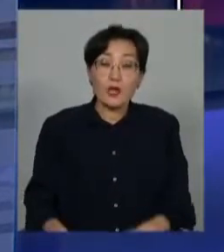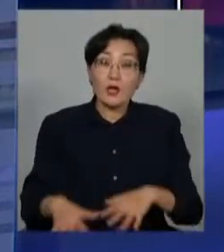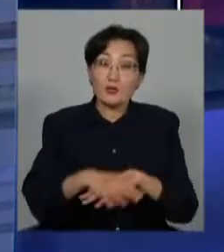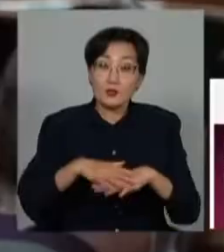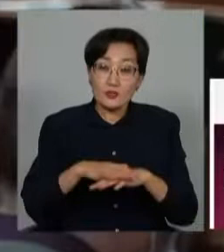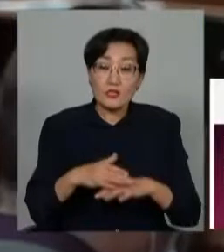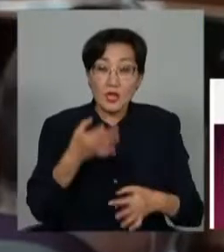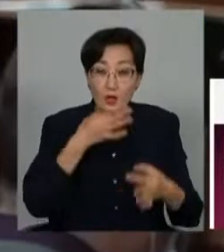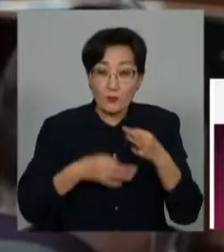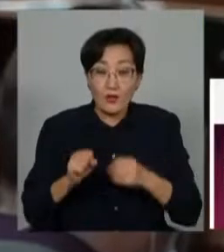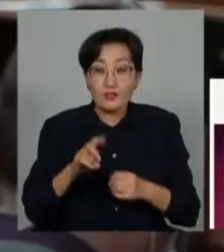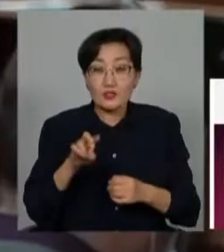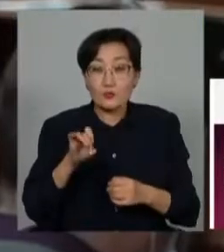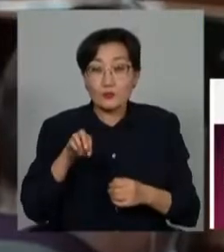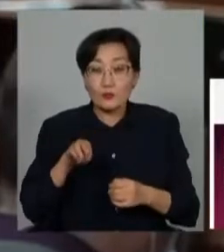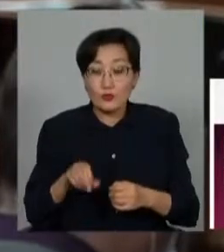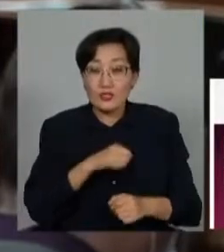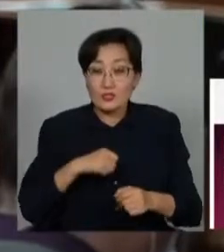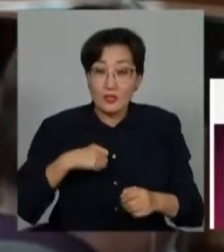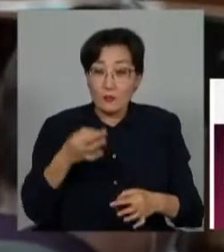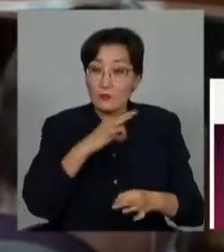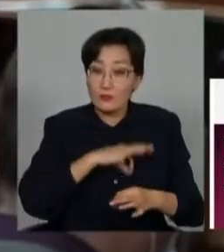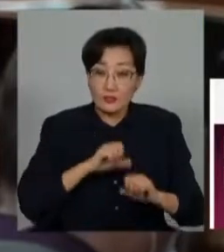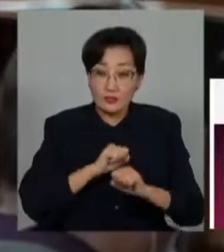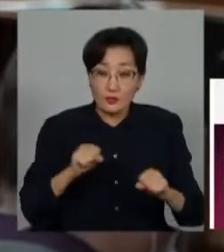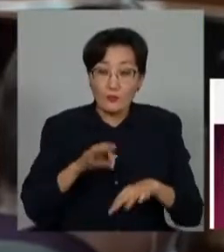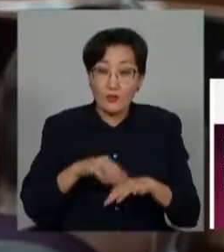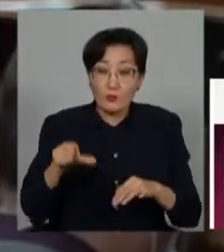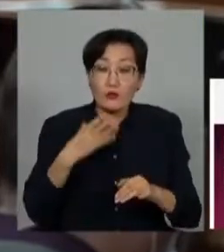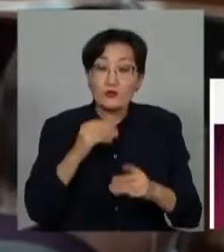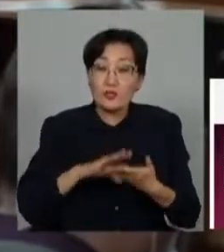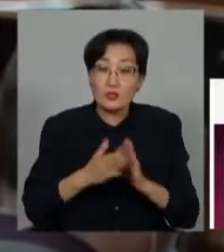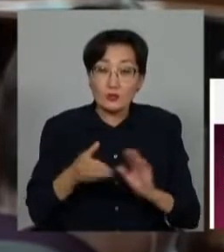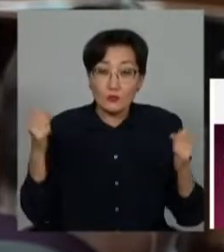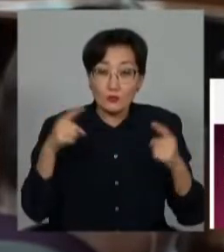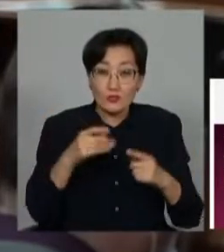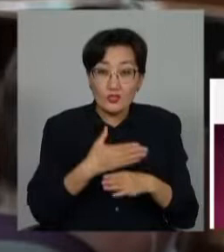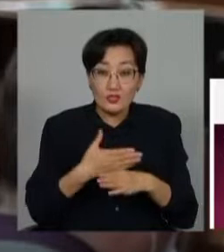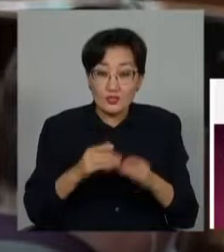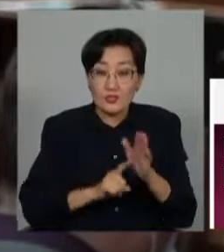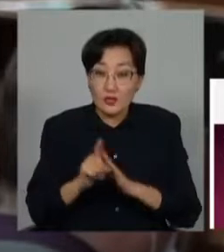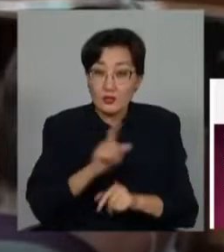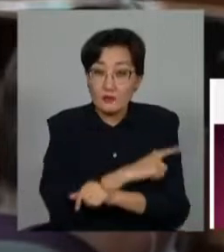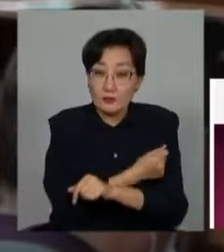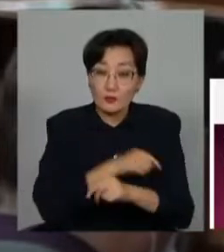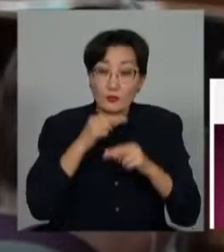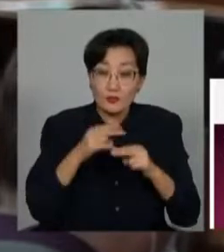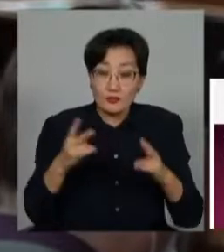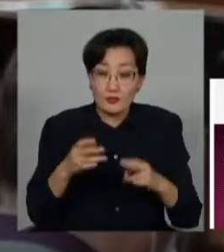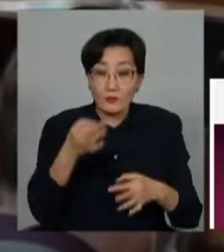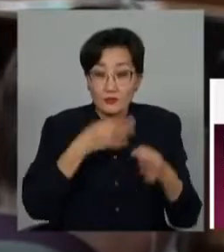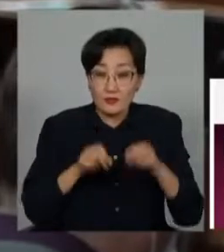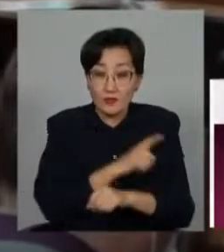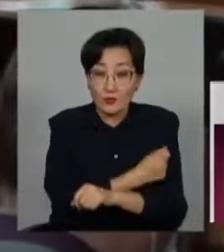Халыққа антибиотиктерді өз бетінше қолдануға болмайды. Науқас өз жағдайын білу үшін әуелі дәрігерлерге жүгінуі керек.